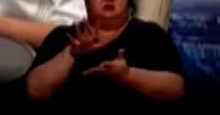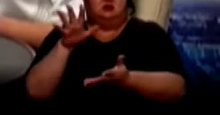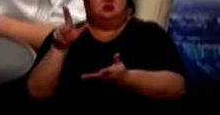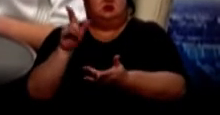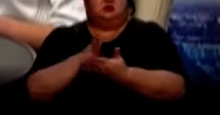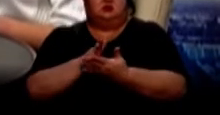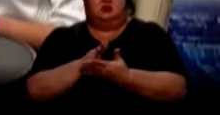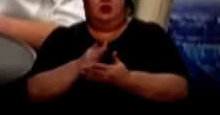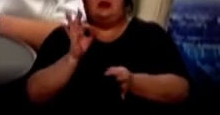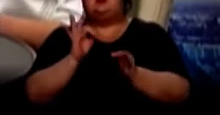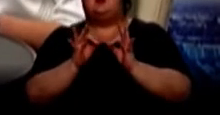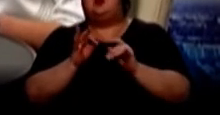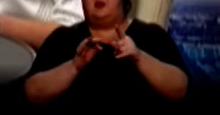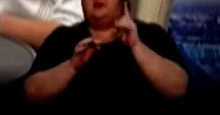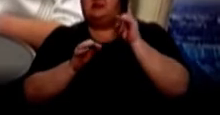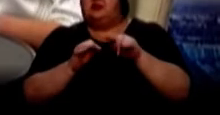що